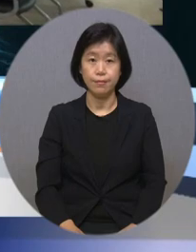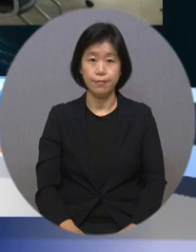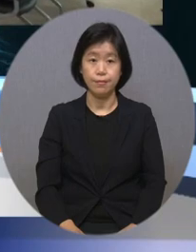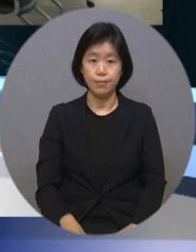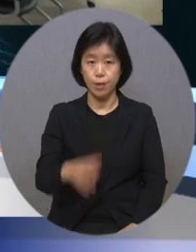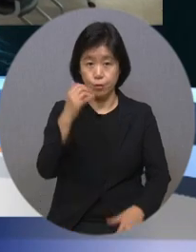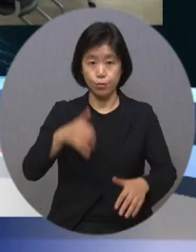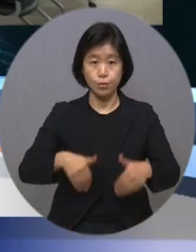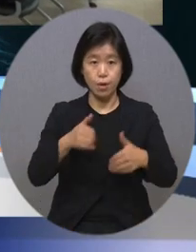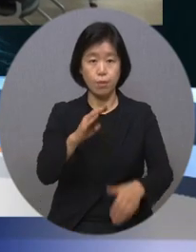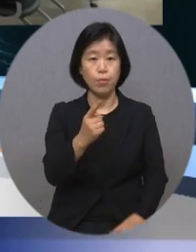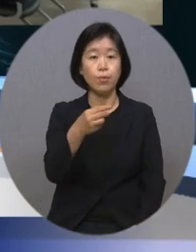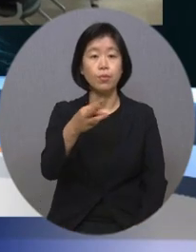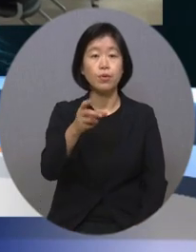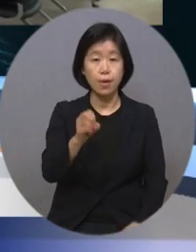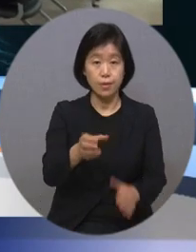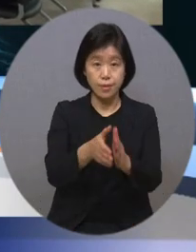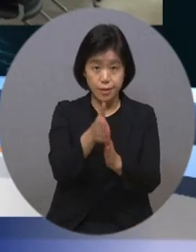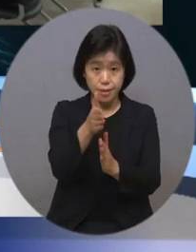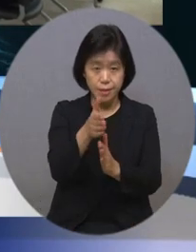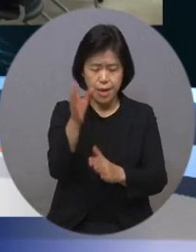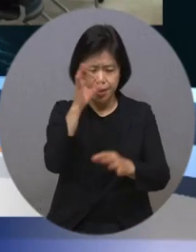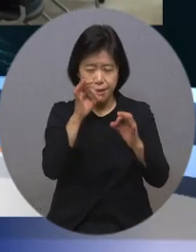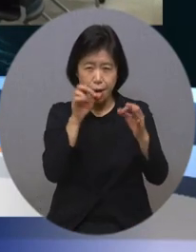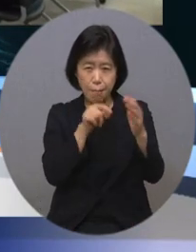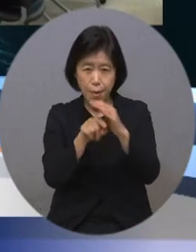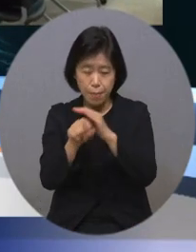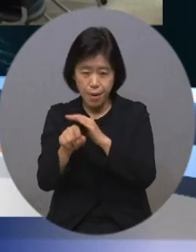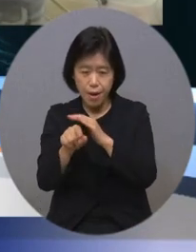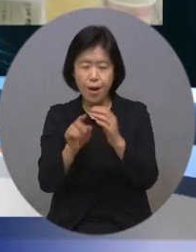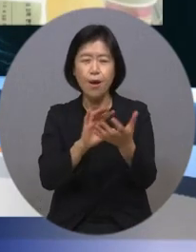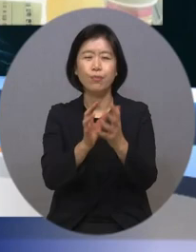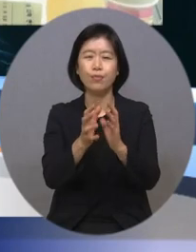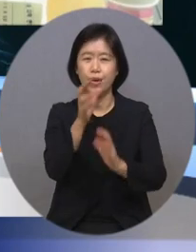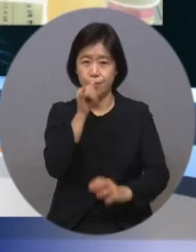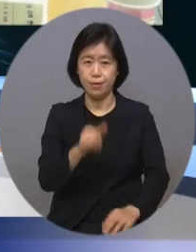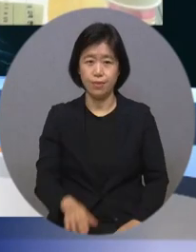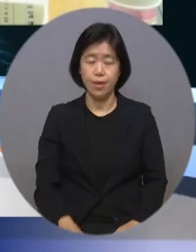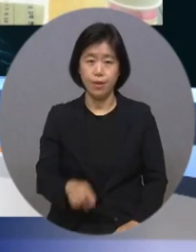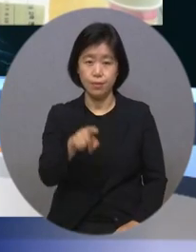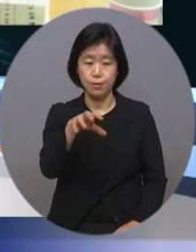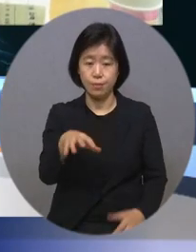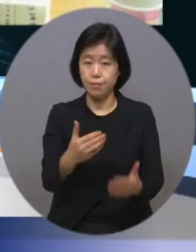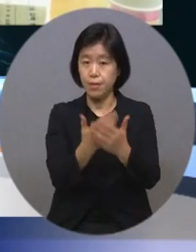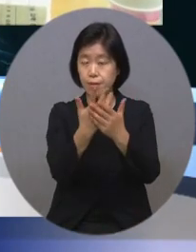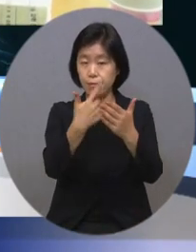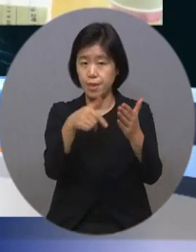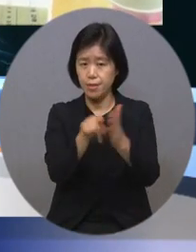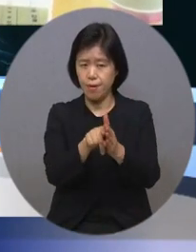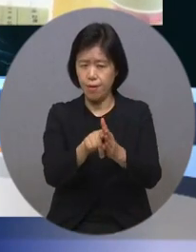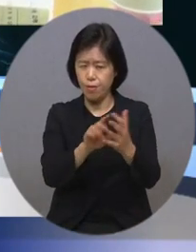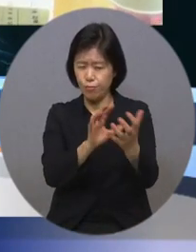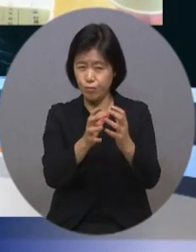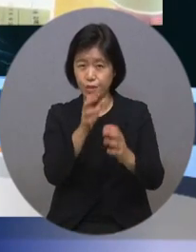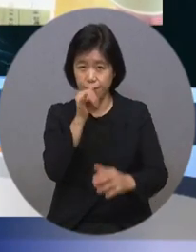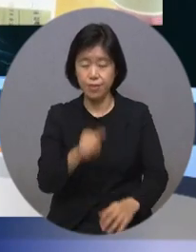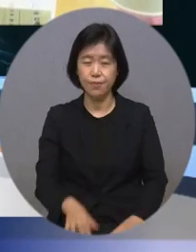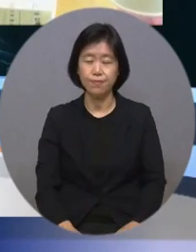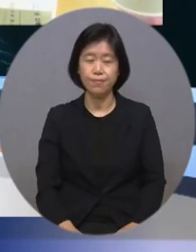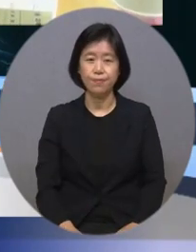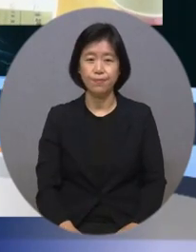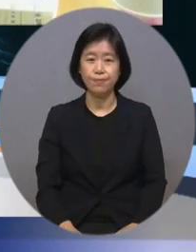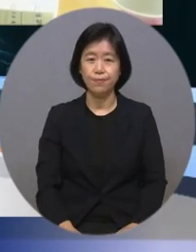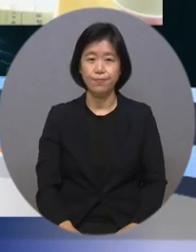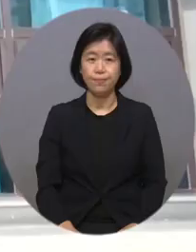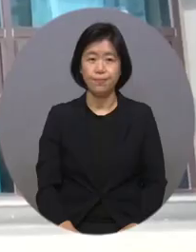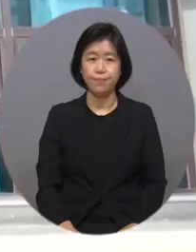충남 보령시가 찾아가는 읍면동장 토론회를 열고 지역사회 복지 발전을 위해 머리를 맞댔습니다. 조은빈 기자가